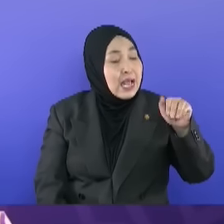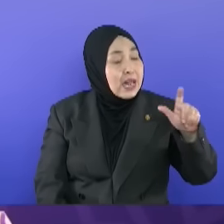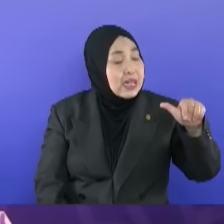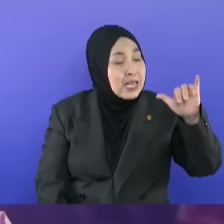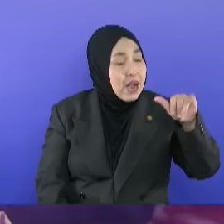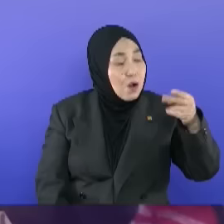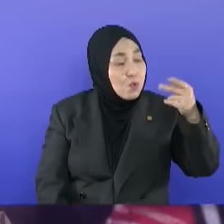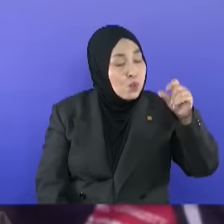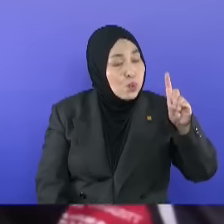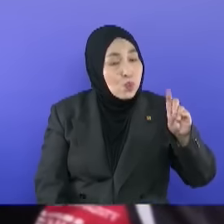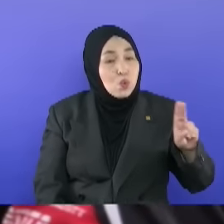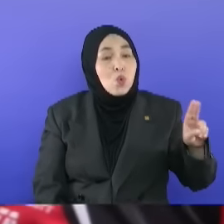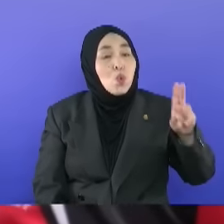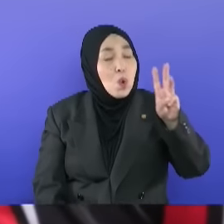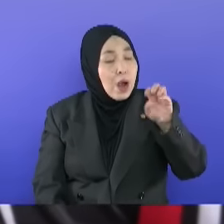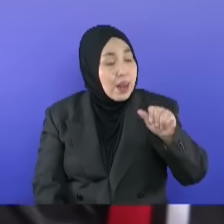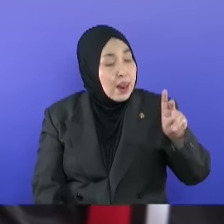yahudara